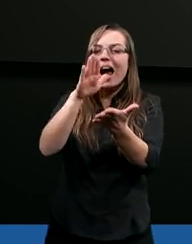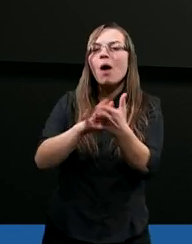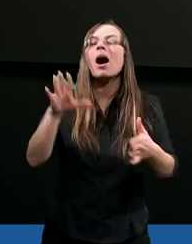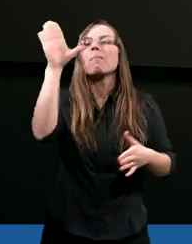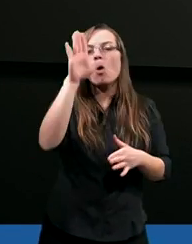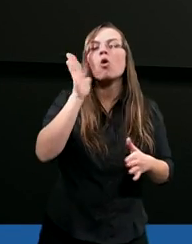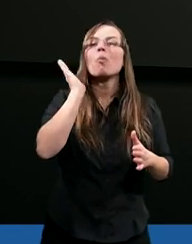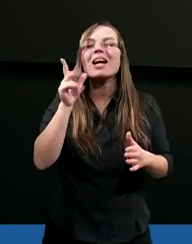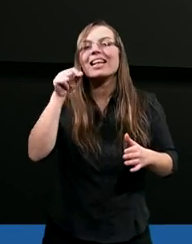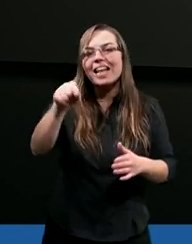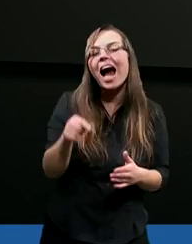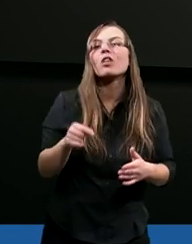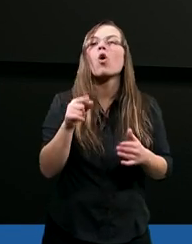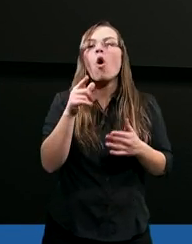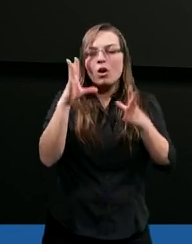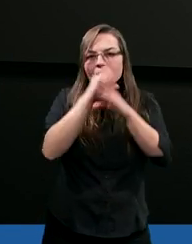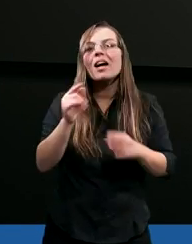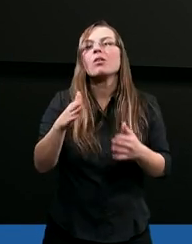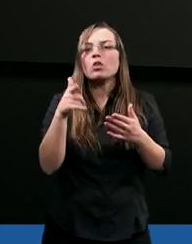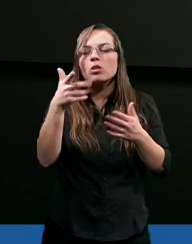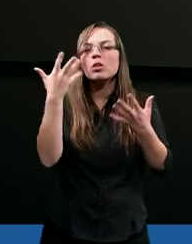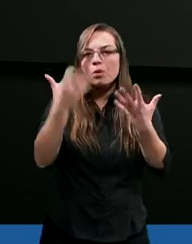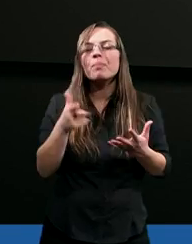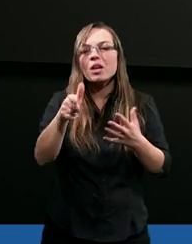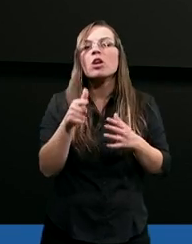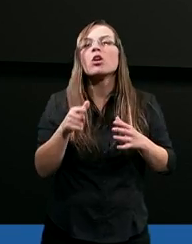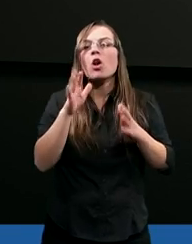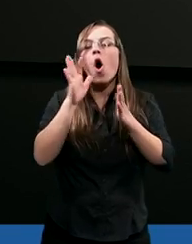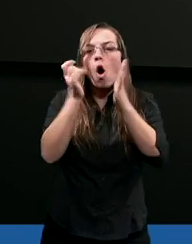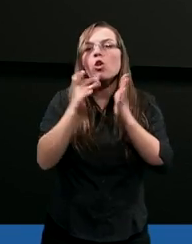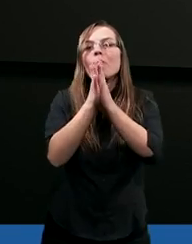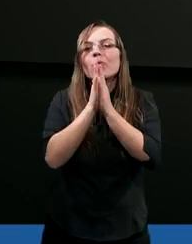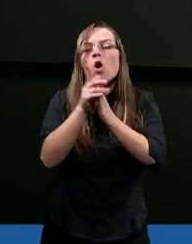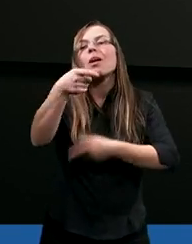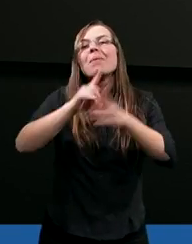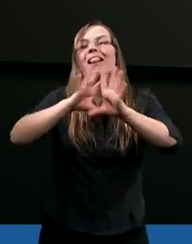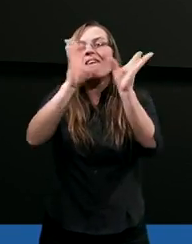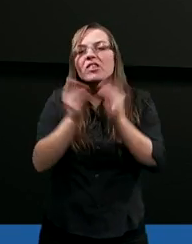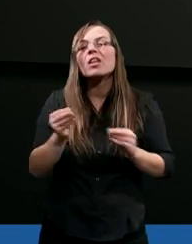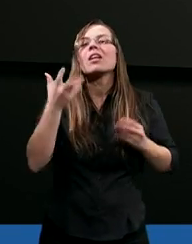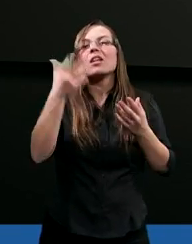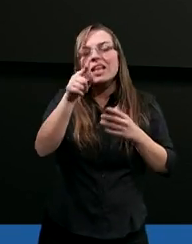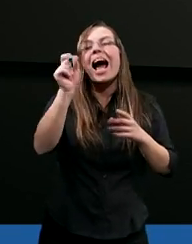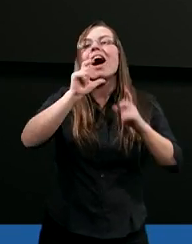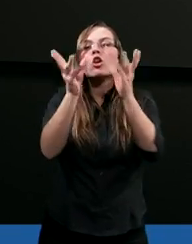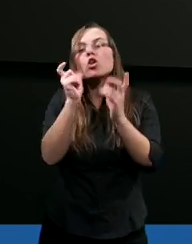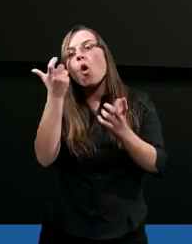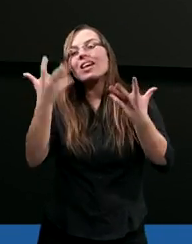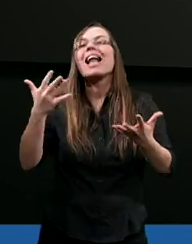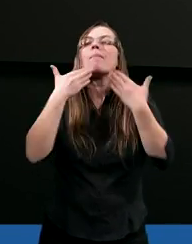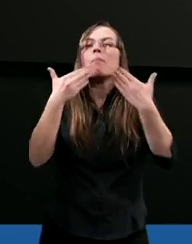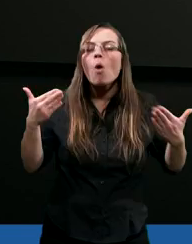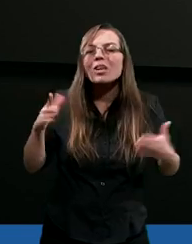Bogu za to będzie, za to chcemy, o to Go chcemy prosić, a przede wszystkim za to chcemy Mu w